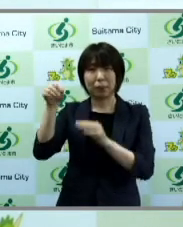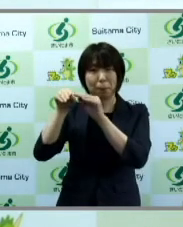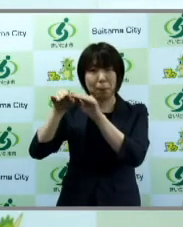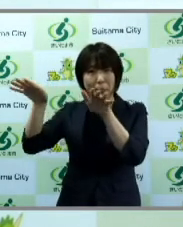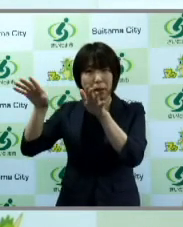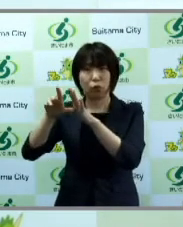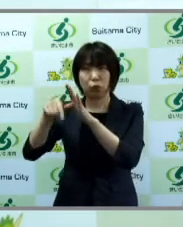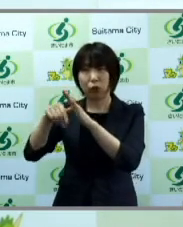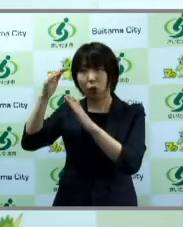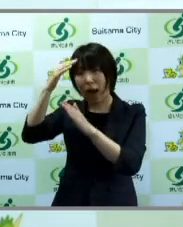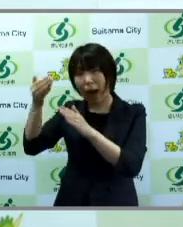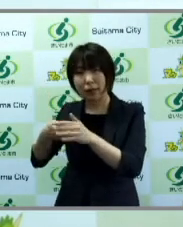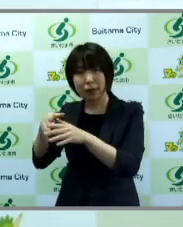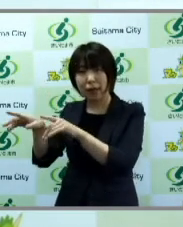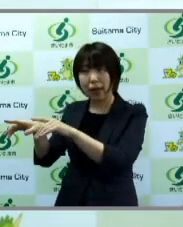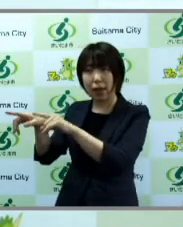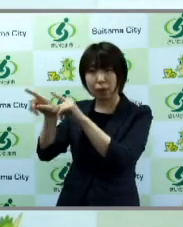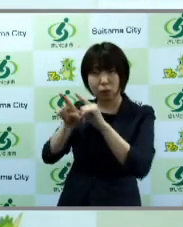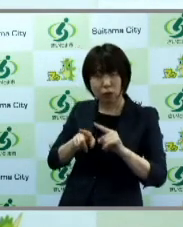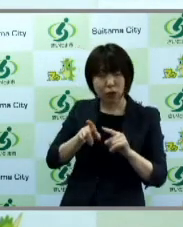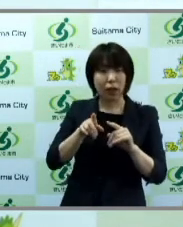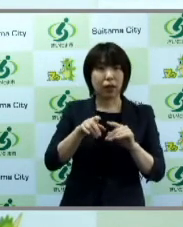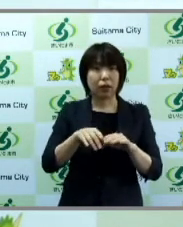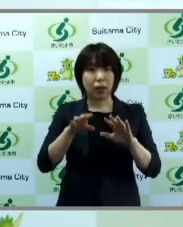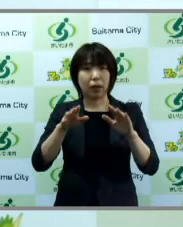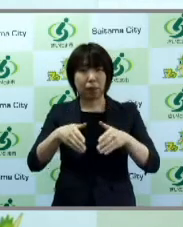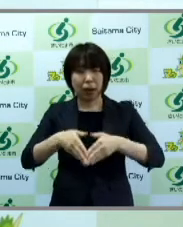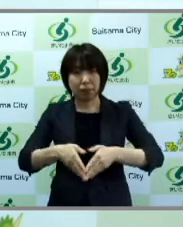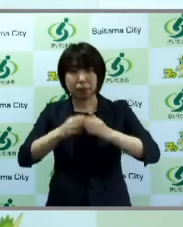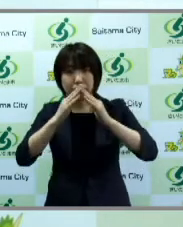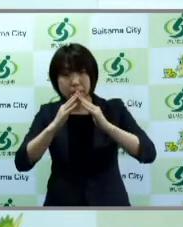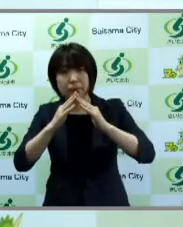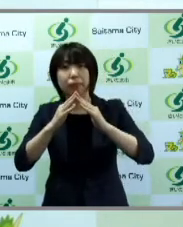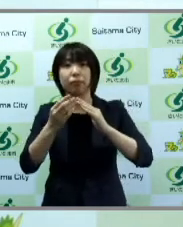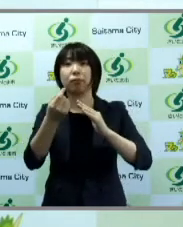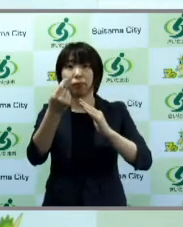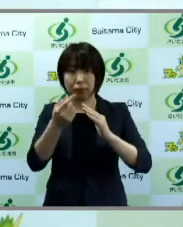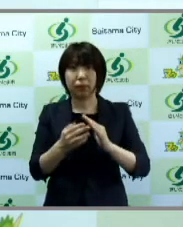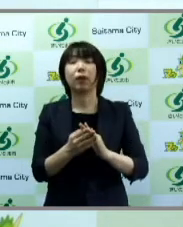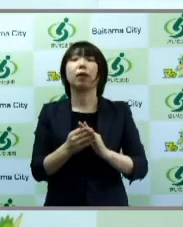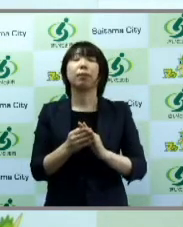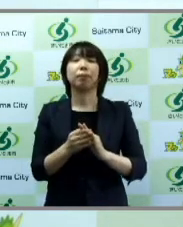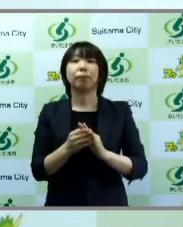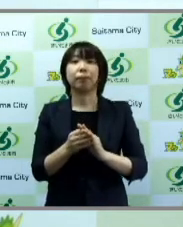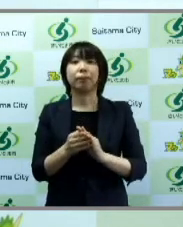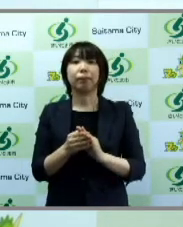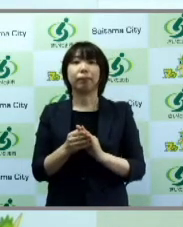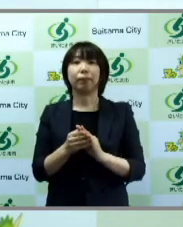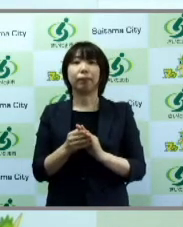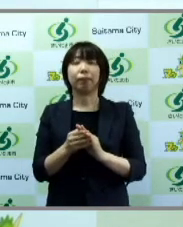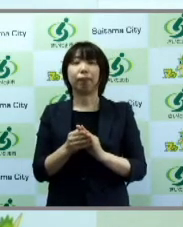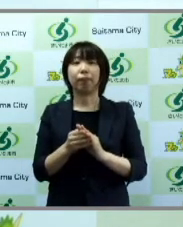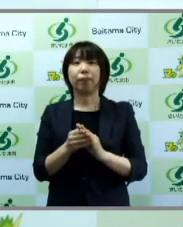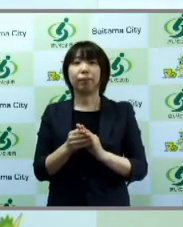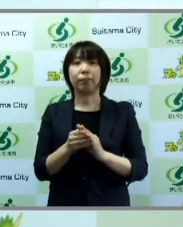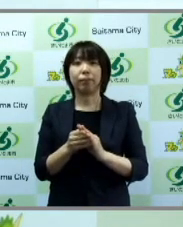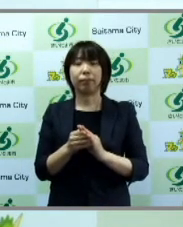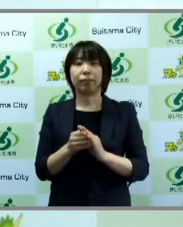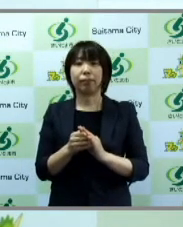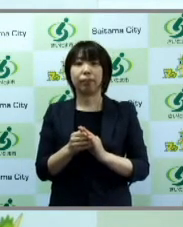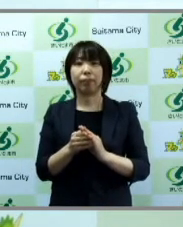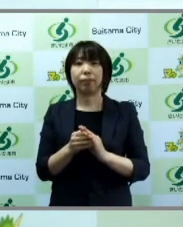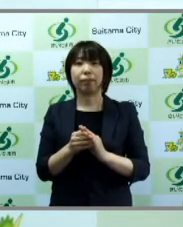成するということなんですけれども、こちらにあるそのクラスターと新規に発生した事案に対する機動的な対策の立